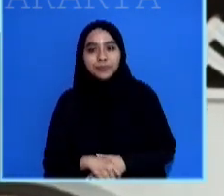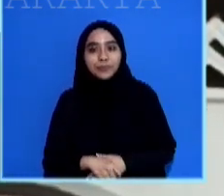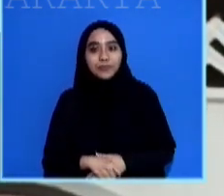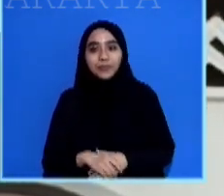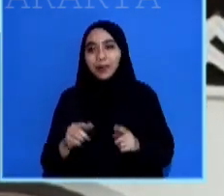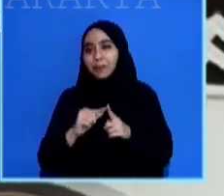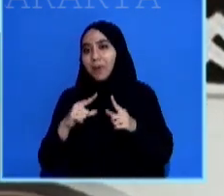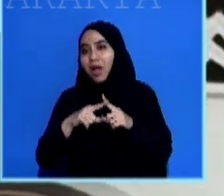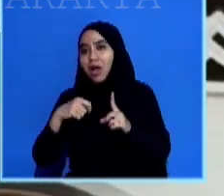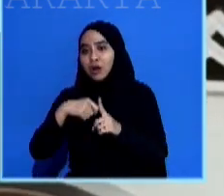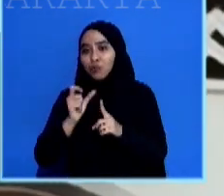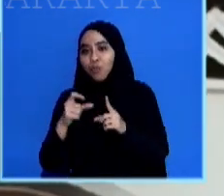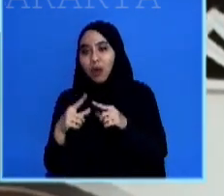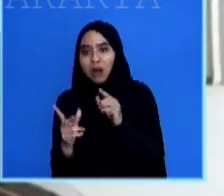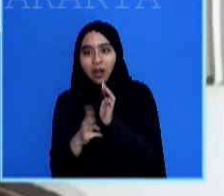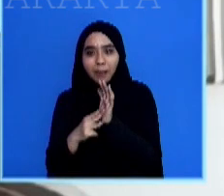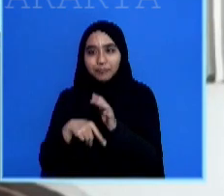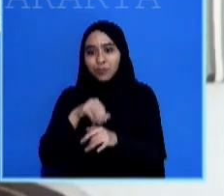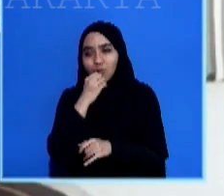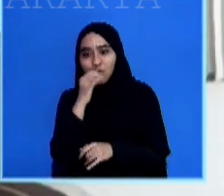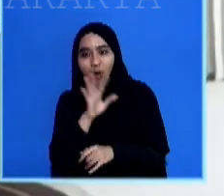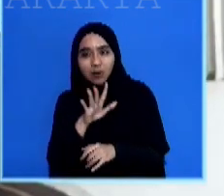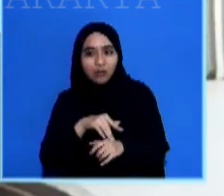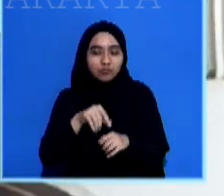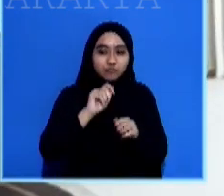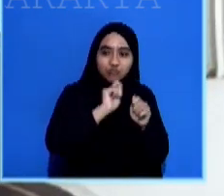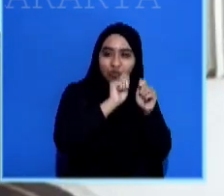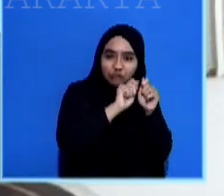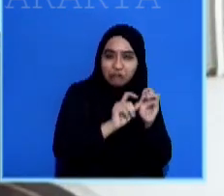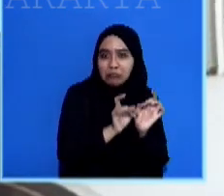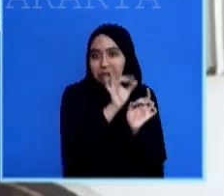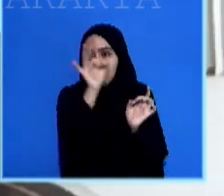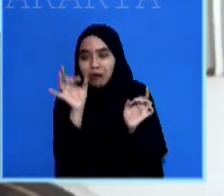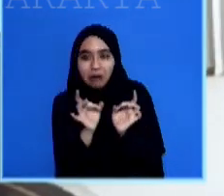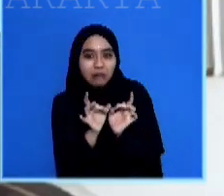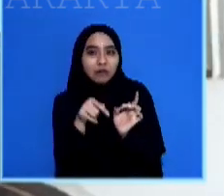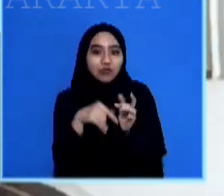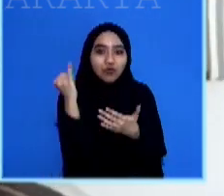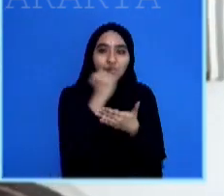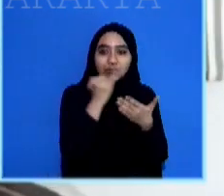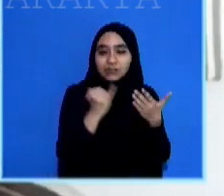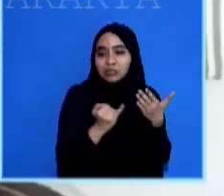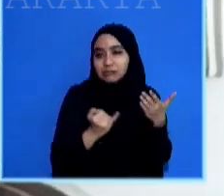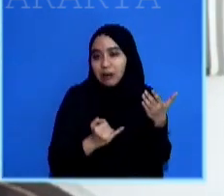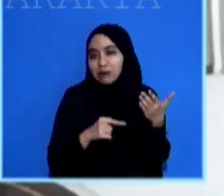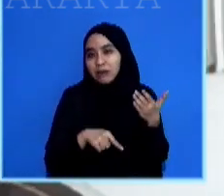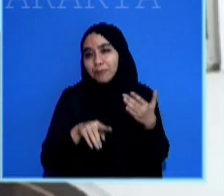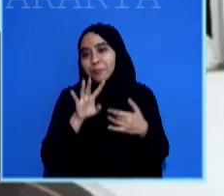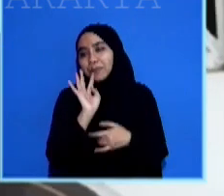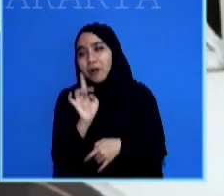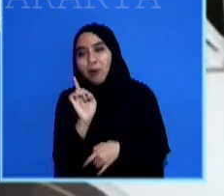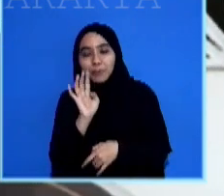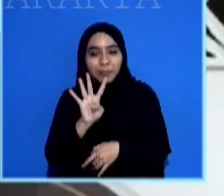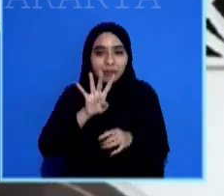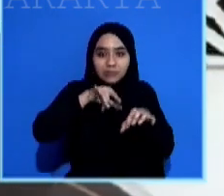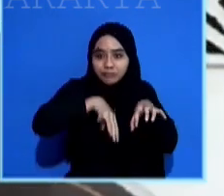warna maupun ee ukiran-ukiran jumlah sekolahnya itu ada e yang tengah itu ada empat terus nanti yang mengelilingi